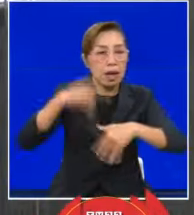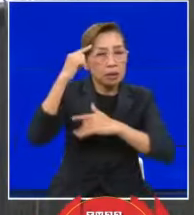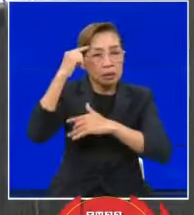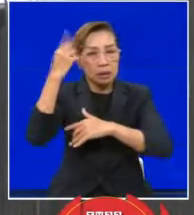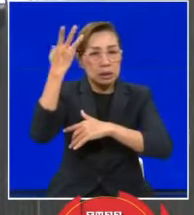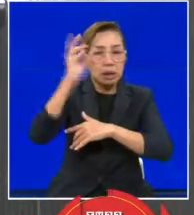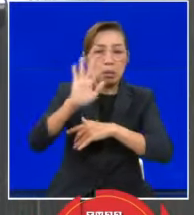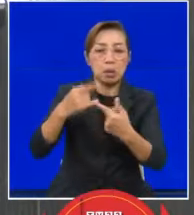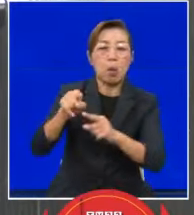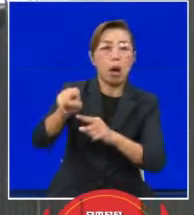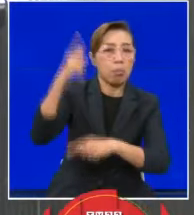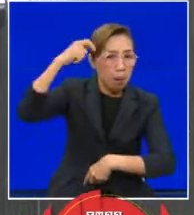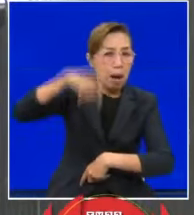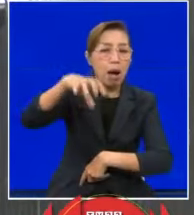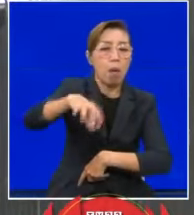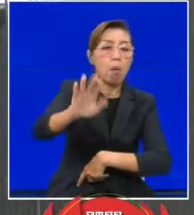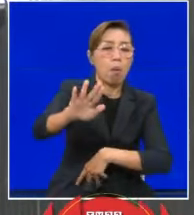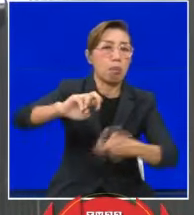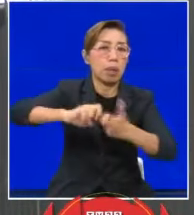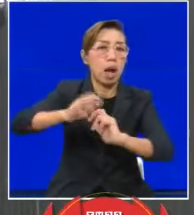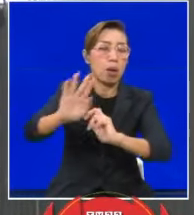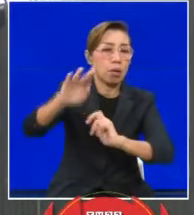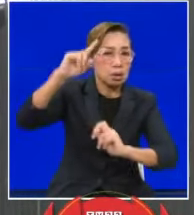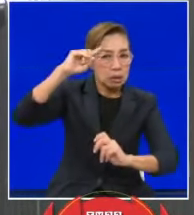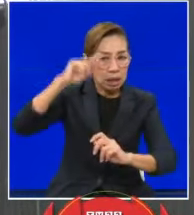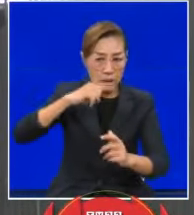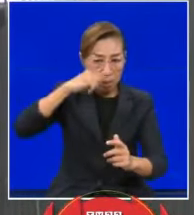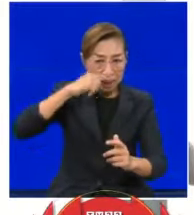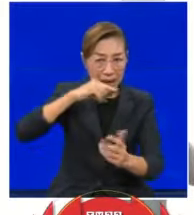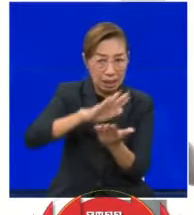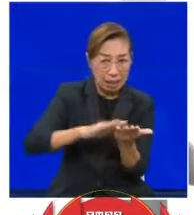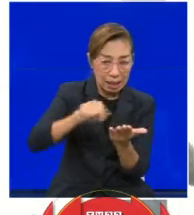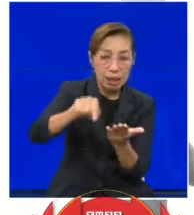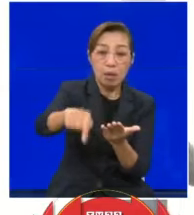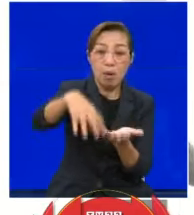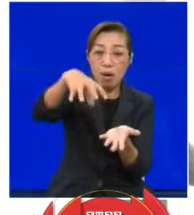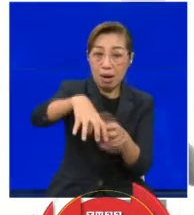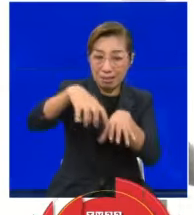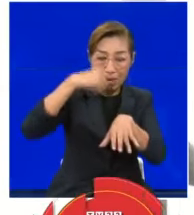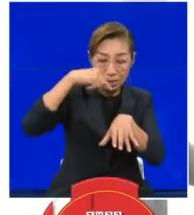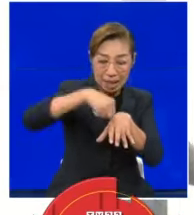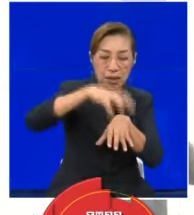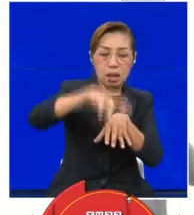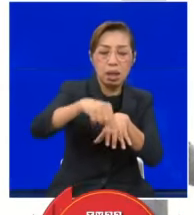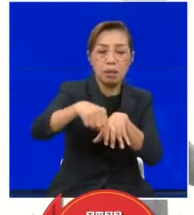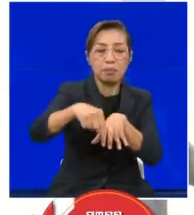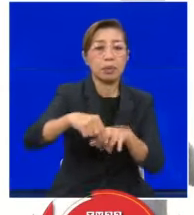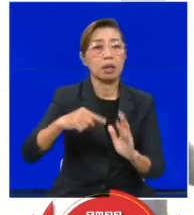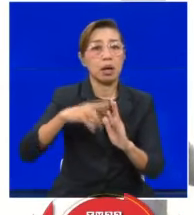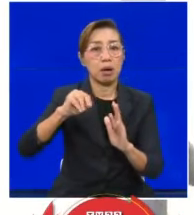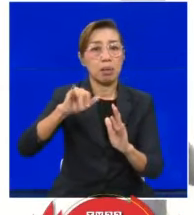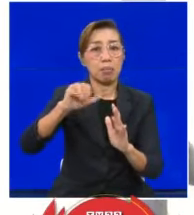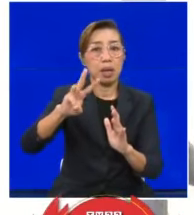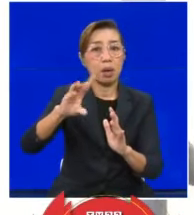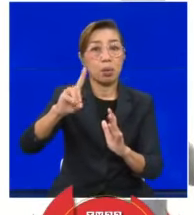ายในของเมียนมาคิดว่าไม่น่าจะเกิดอะไรที่รุนแรงในพื้นที่ของเมียวดีเพราะว่าเมียวดีเองก็เป็นพื้นที่เศรษฐกิจโดยตร